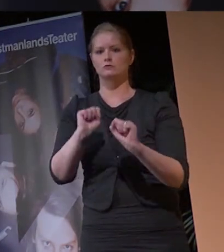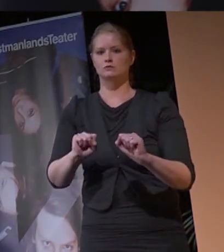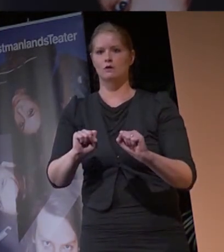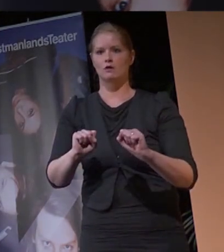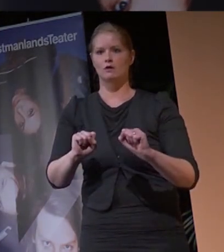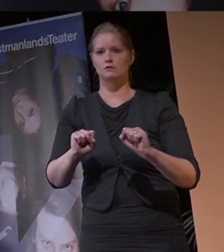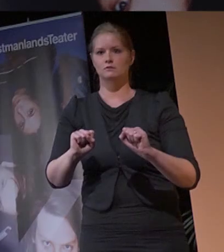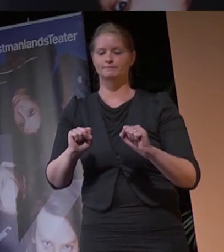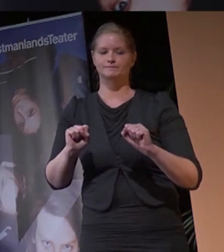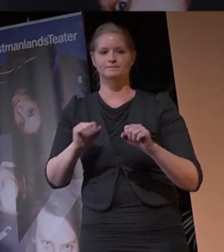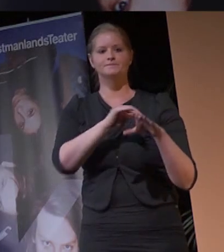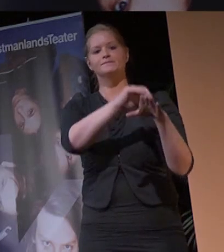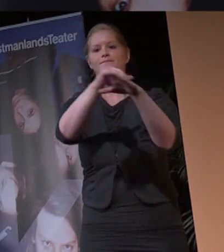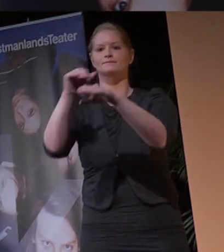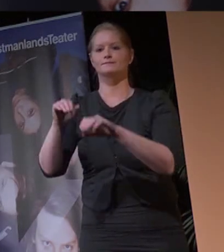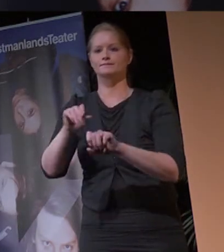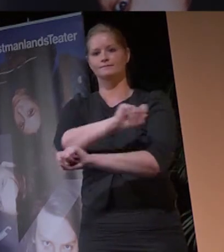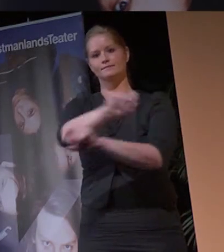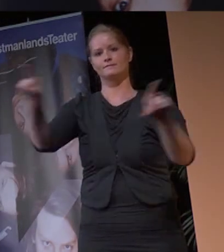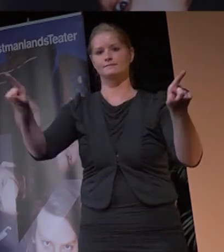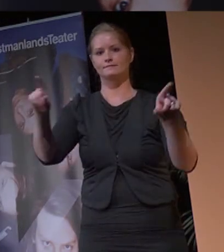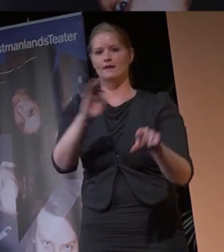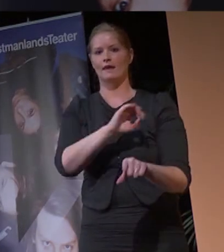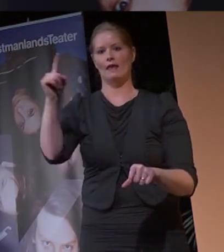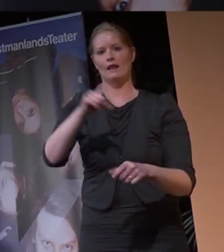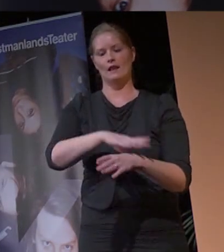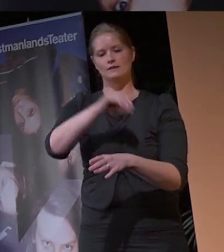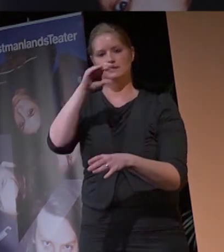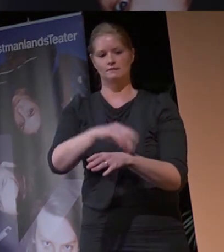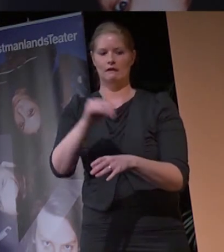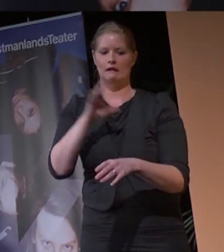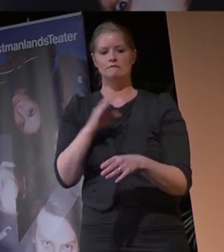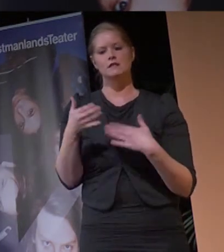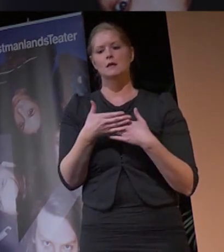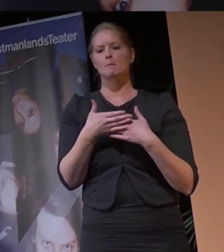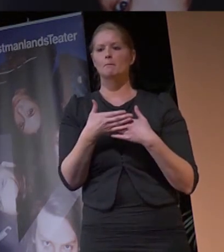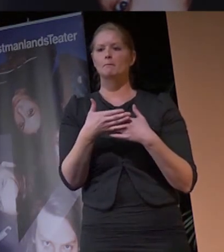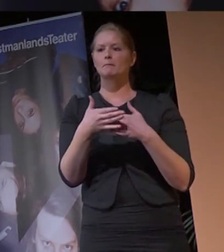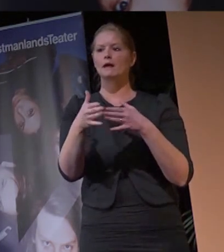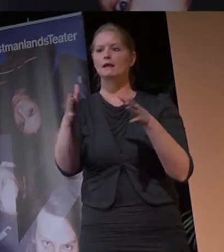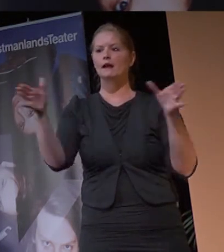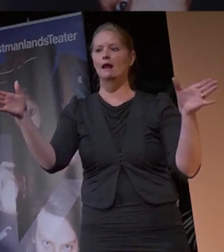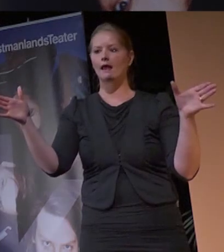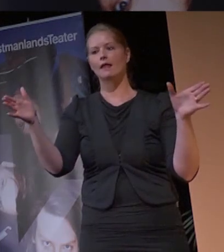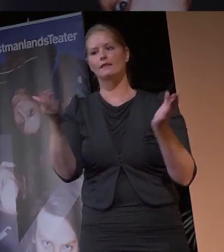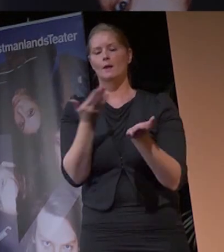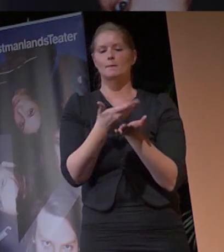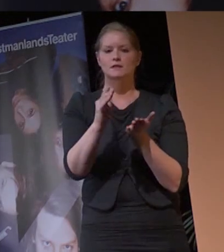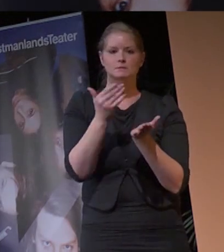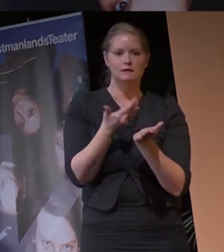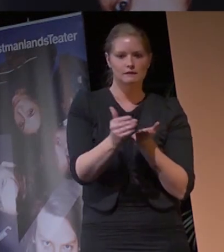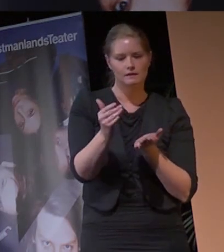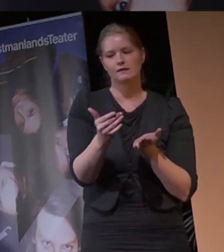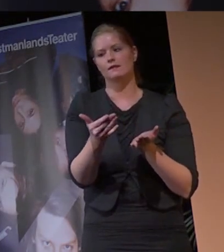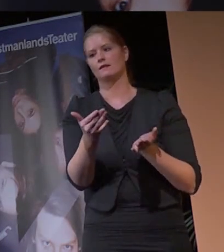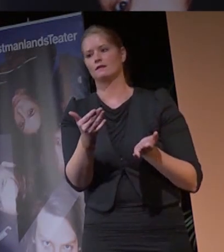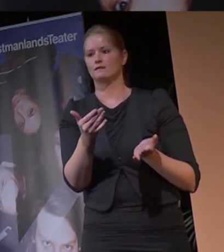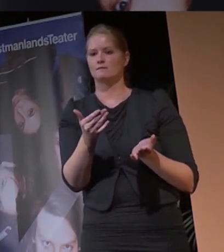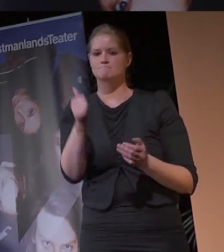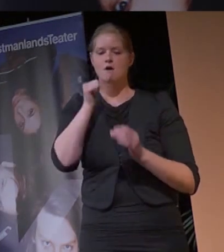landet. Och att det finns ett brett spektrum av berättelser och bakgrunder på våra